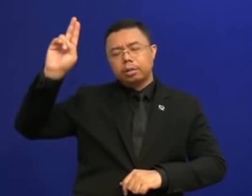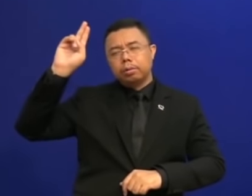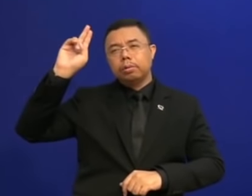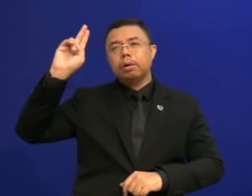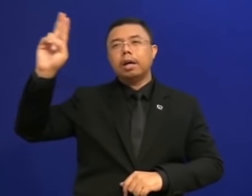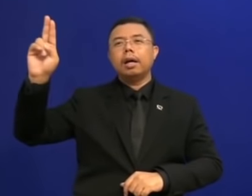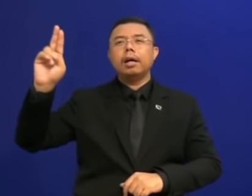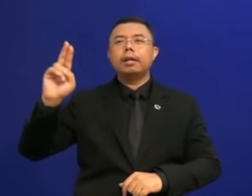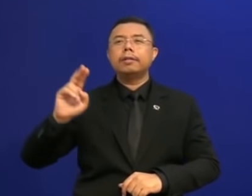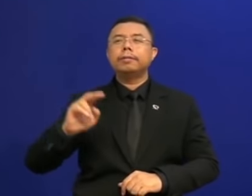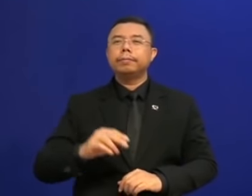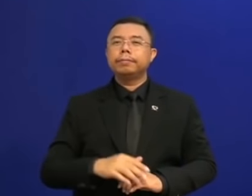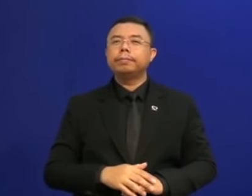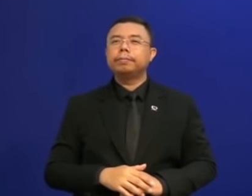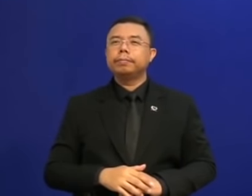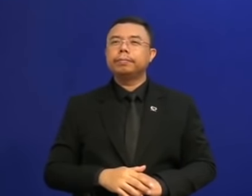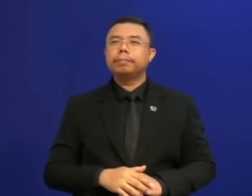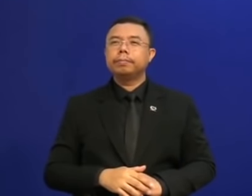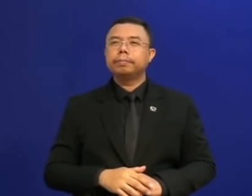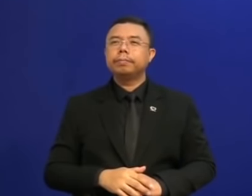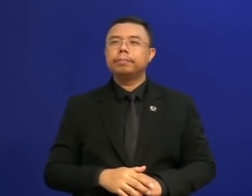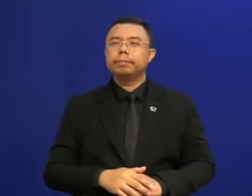pengadilan Tuhan.